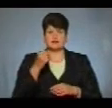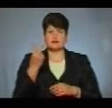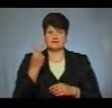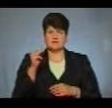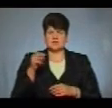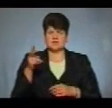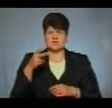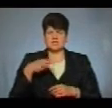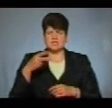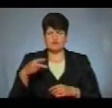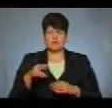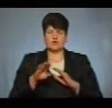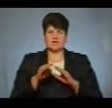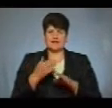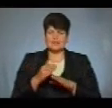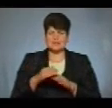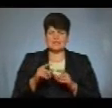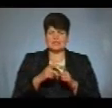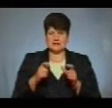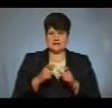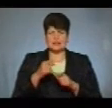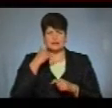кредитні картки, телефони і документи.